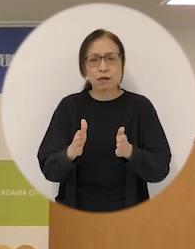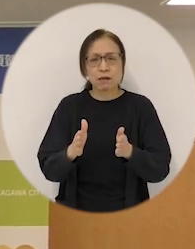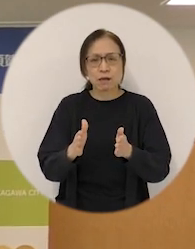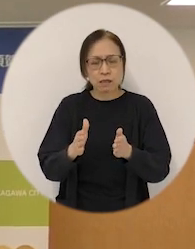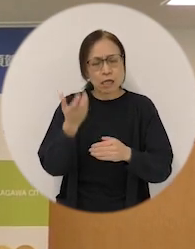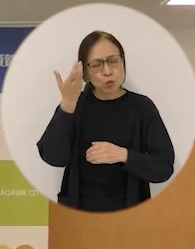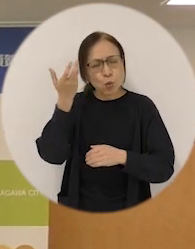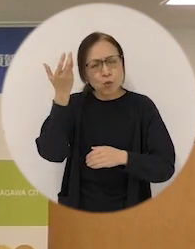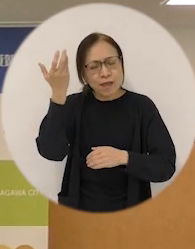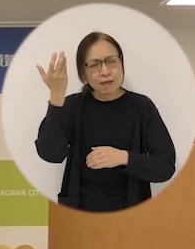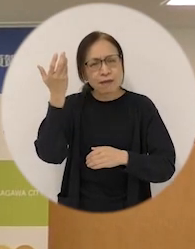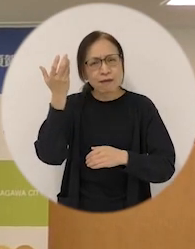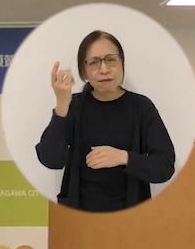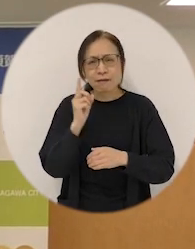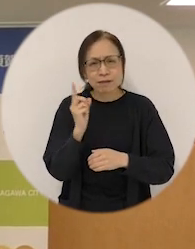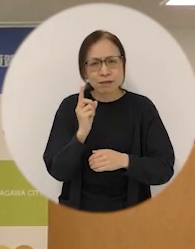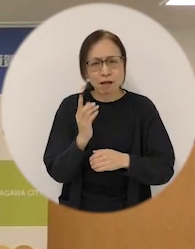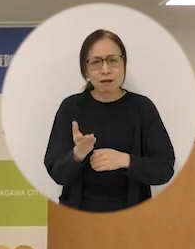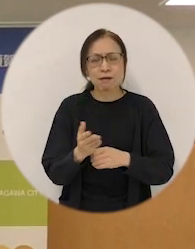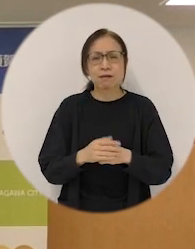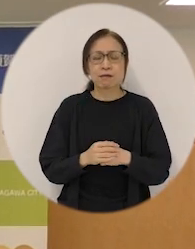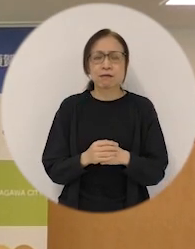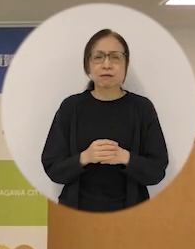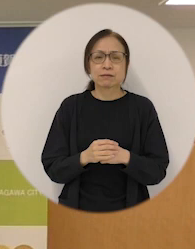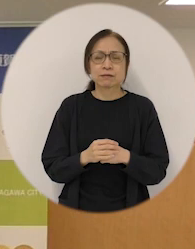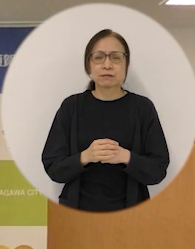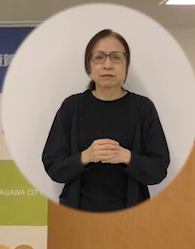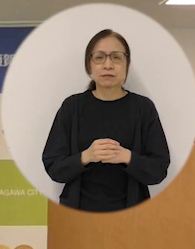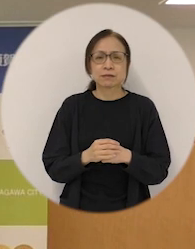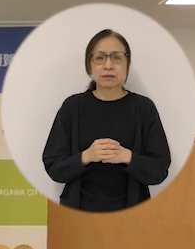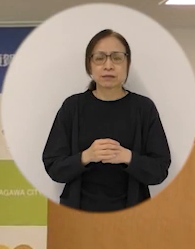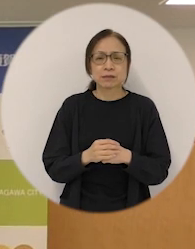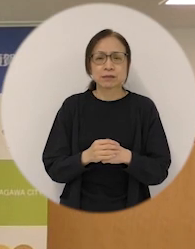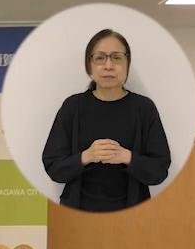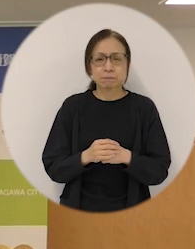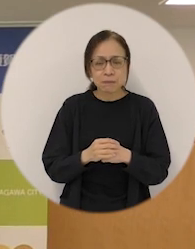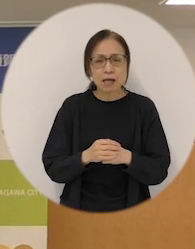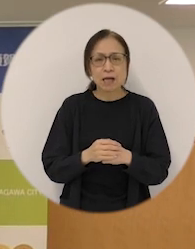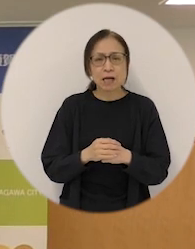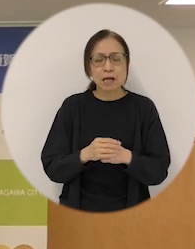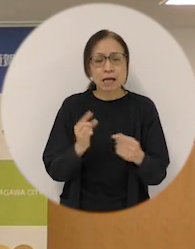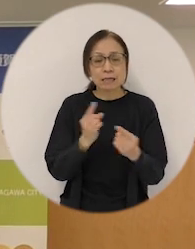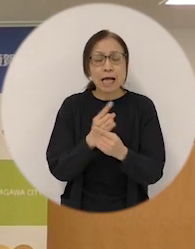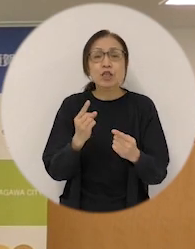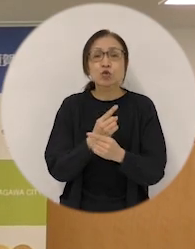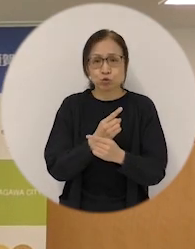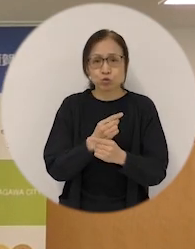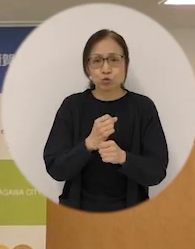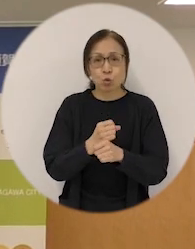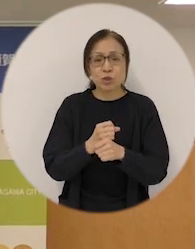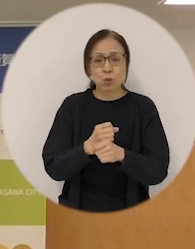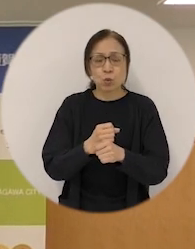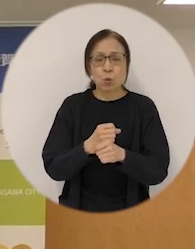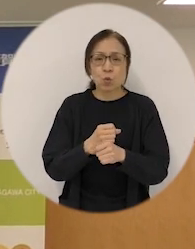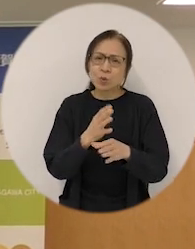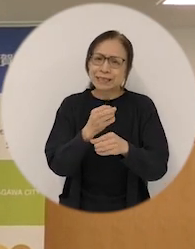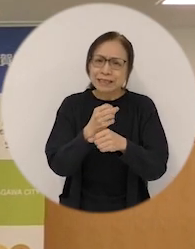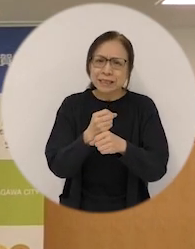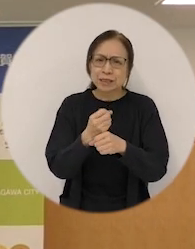定されているのか、また回収の時期などそういった部分をお伺いできればと思います